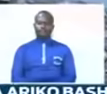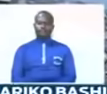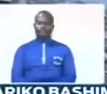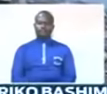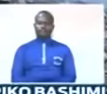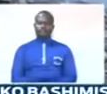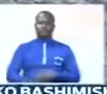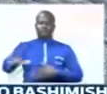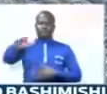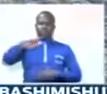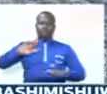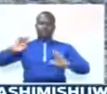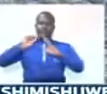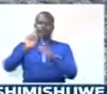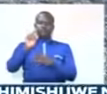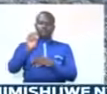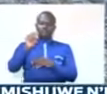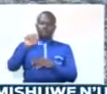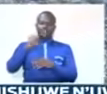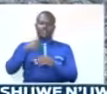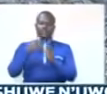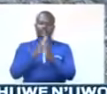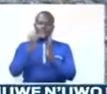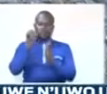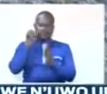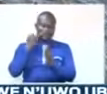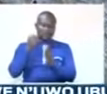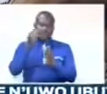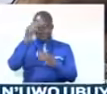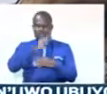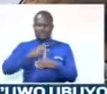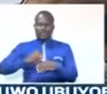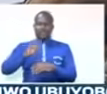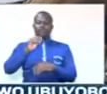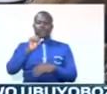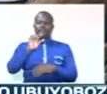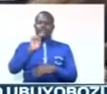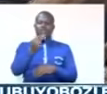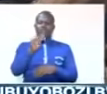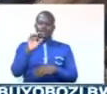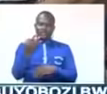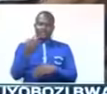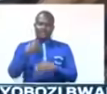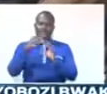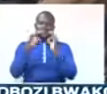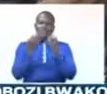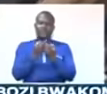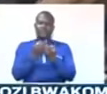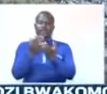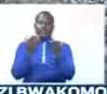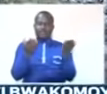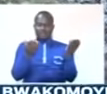ku ijuru rya Kamonyi agace gafite amateka yihariye kuko ariho umwami wa gatatu Mazimpaka yari afite urugo akaba naho